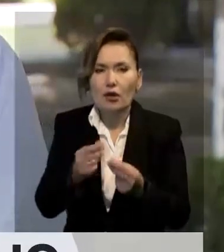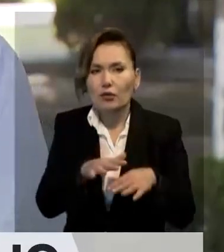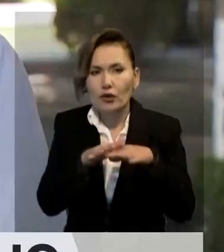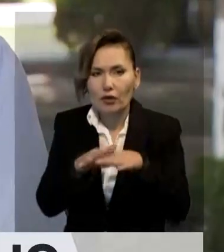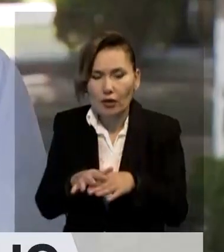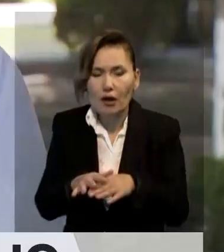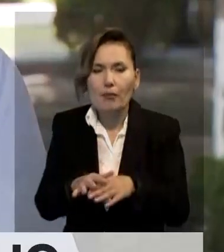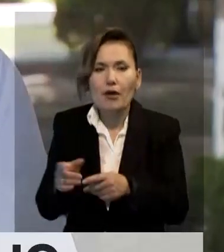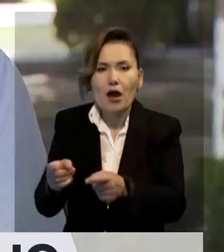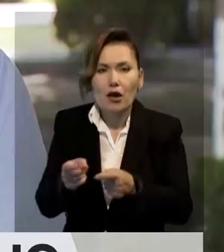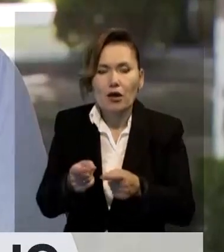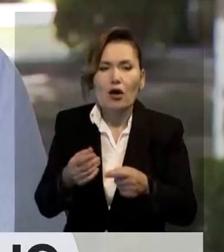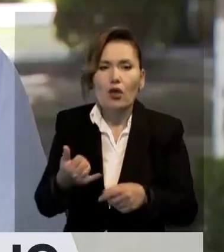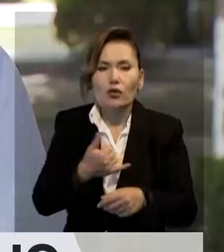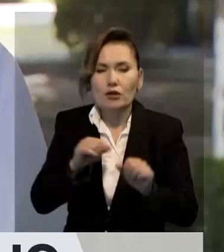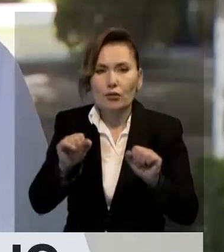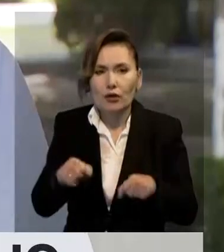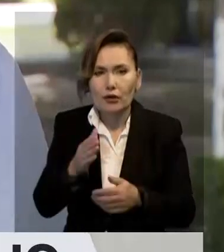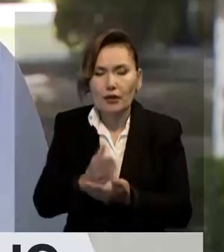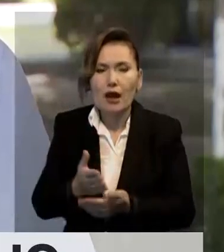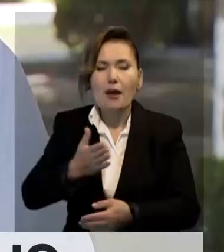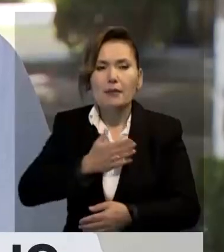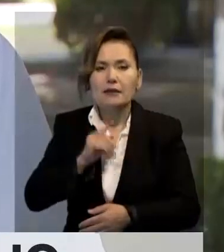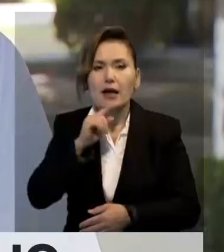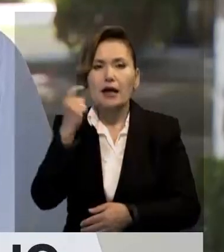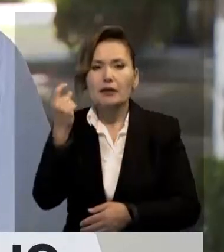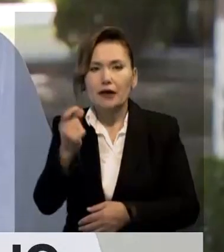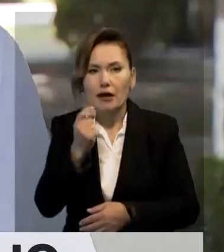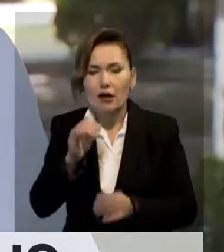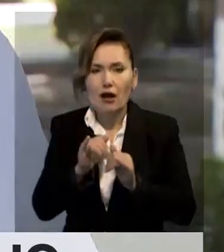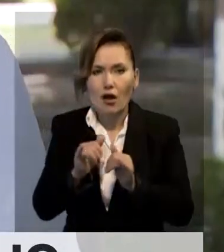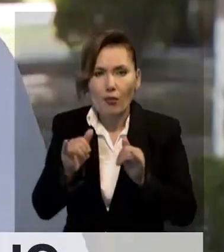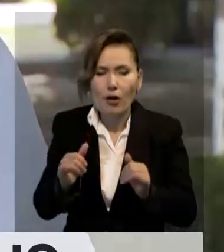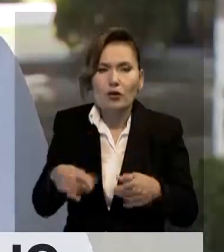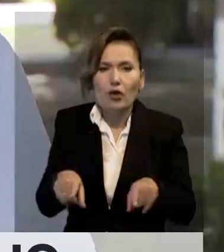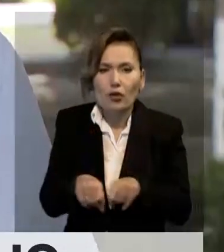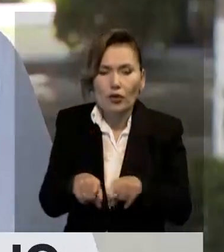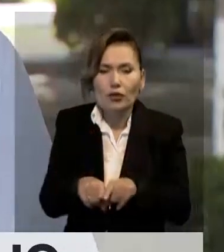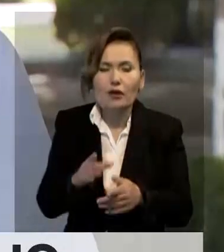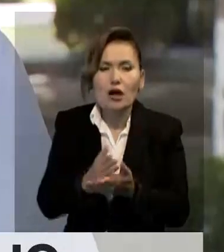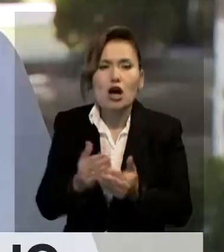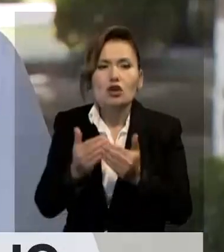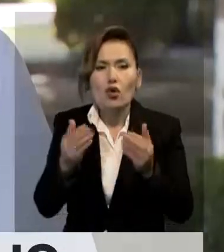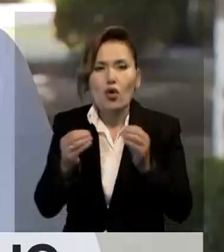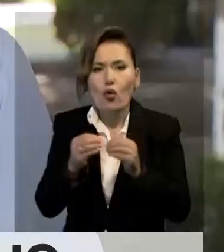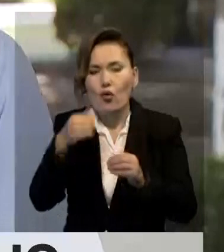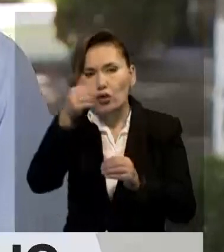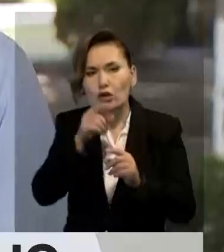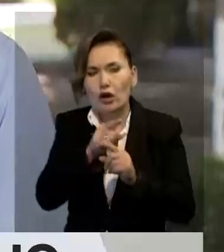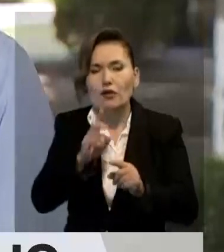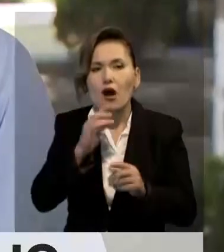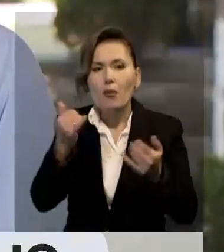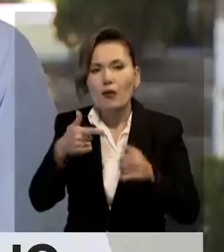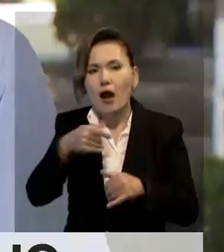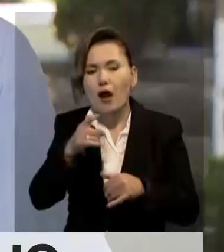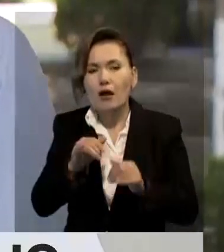қажет. Оған мүмкіндіктер бар. Жалпы біздің экономикамыздың құрылымы өте ұқсас. Біз соңғы 10 жылдықта тек мұнай-газ саласын